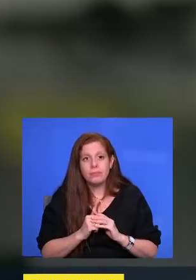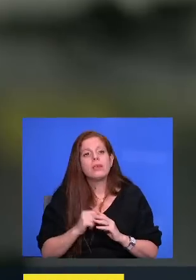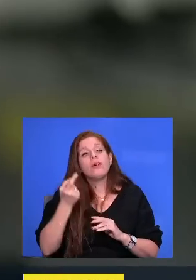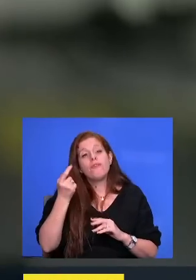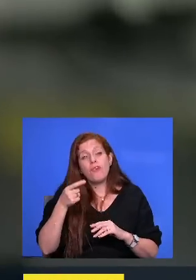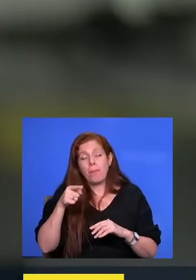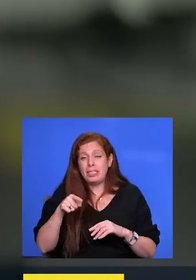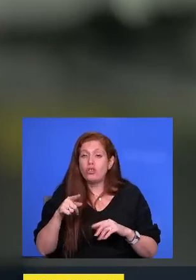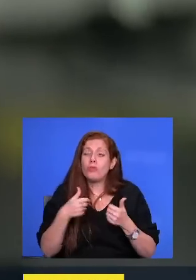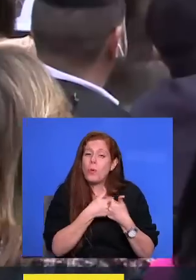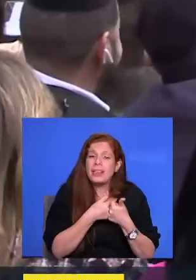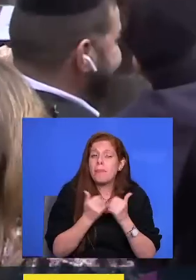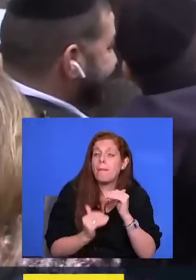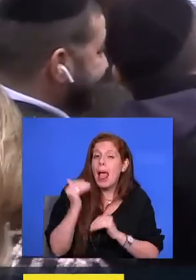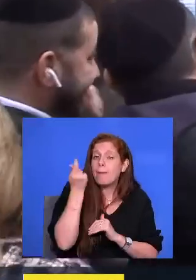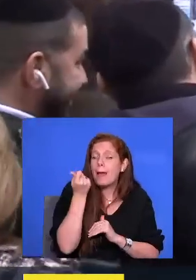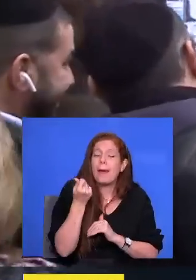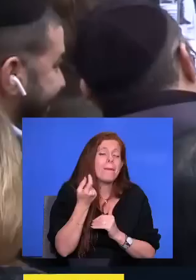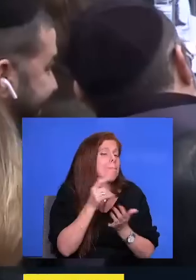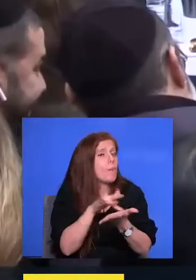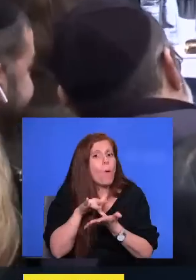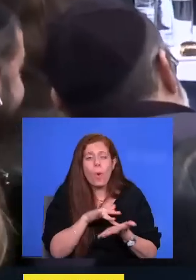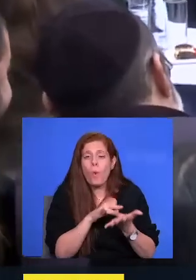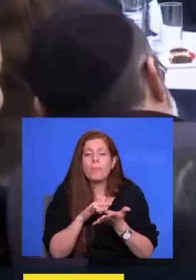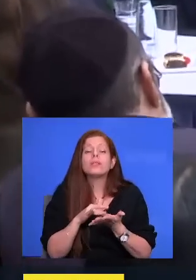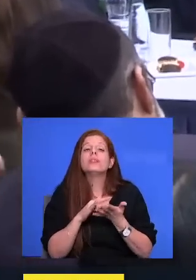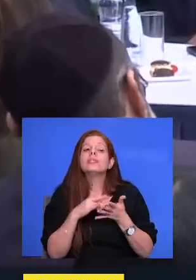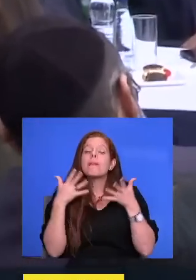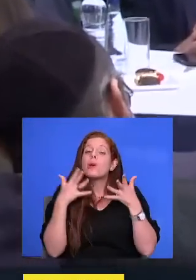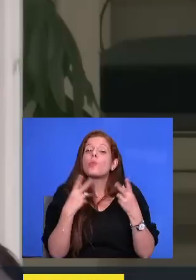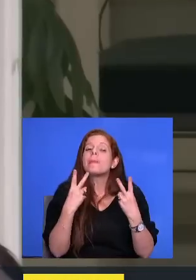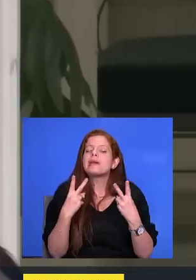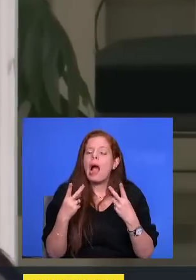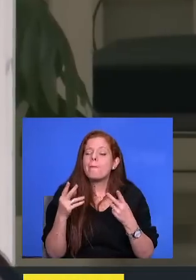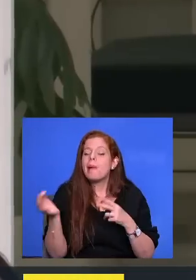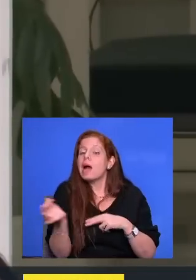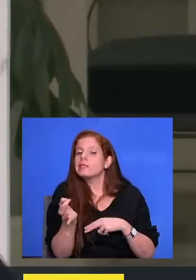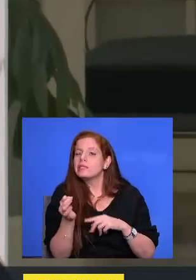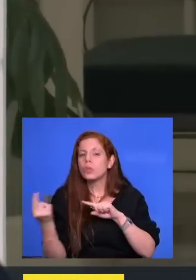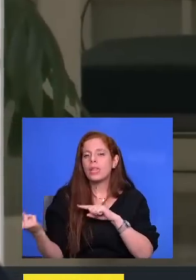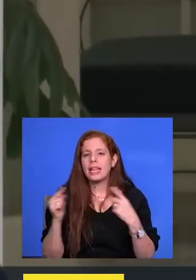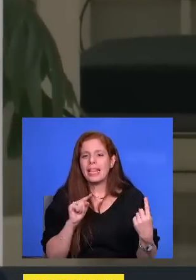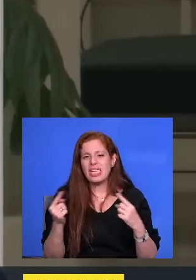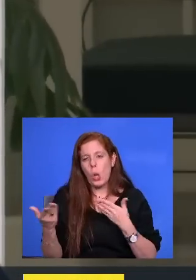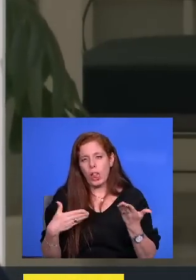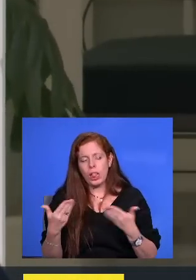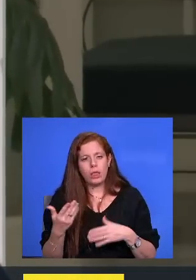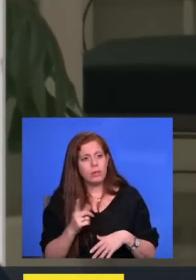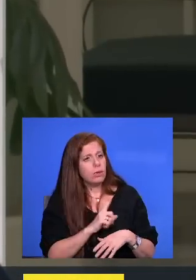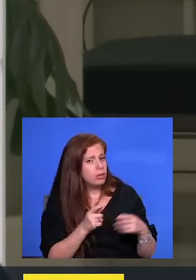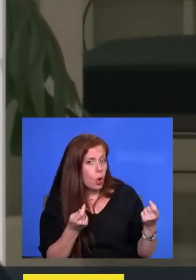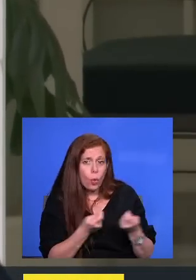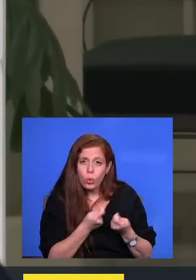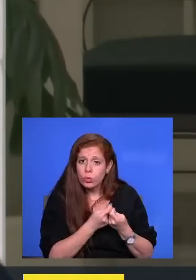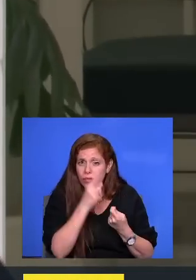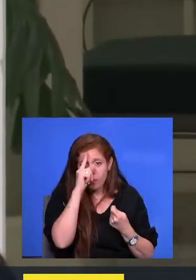היבט בחיים, שרי הממשלה התמקדו היום בעיקר בעקיצות הדדיות. אנחנו לא שותפים לאותה דרך,